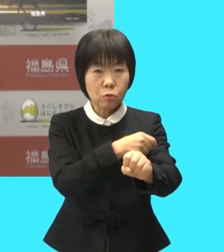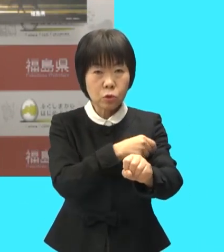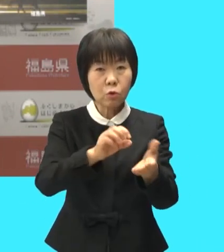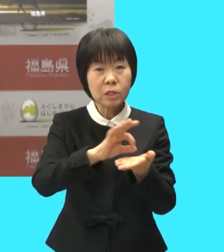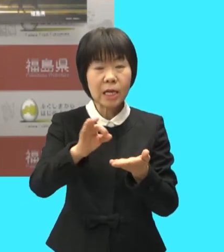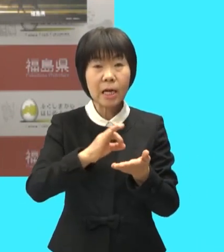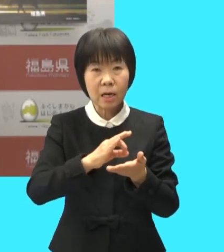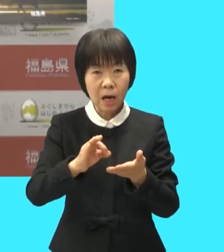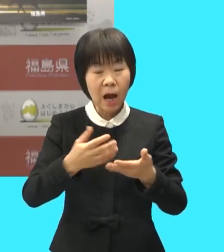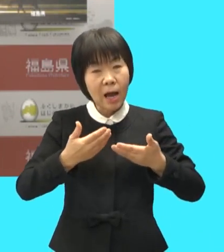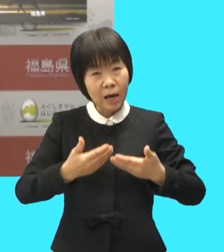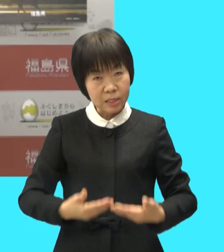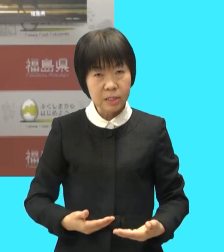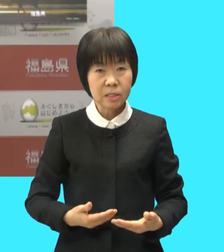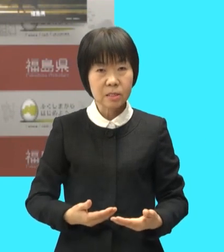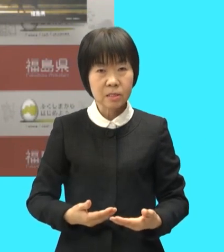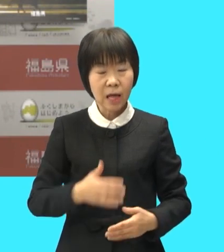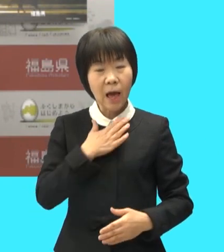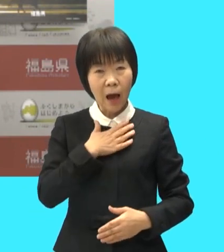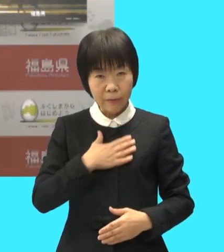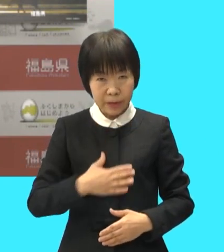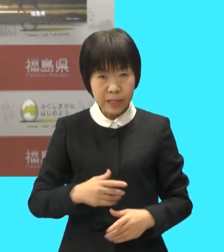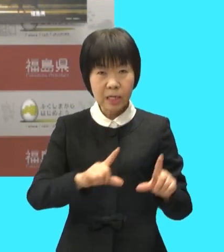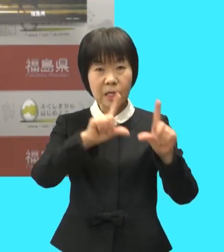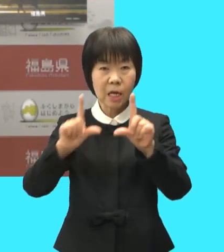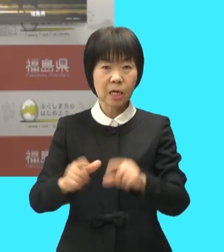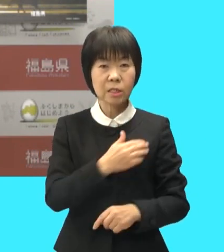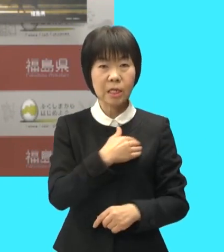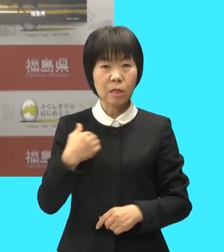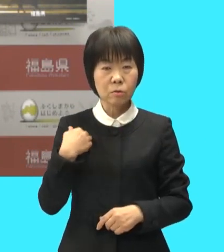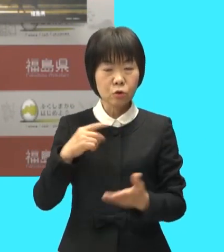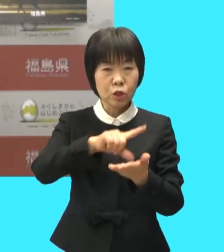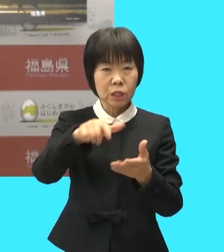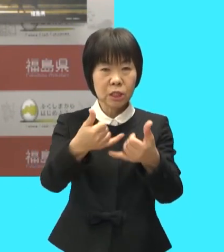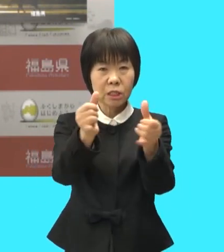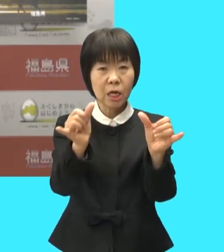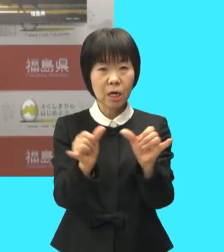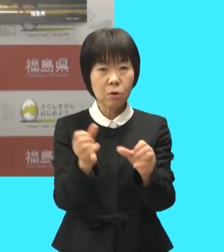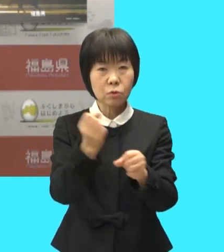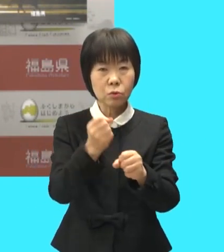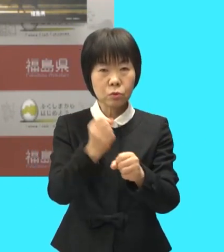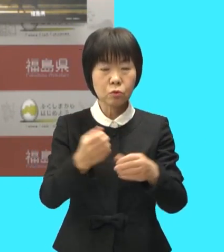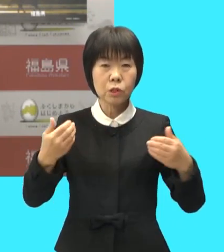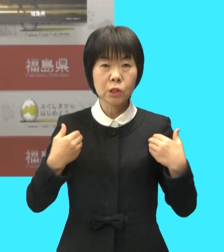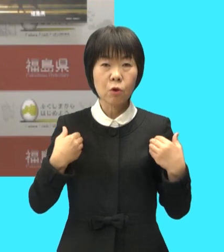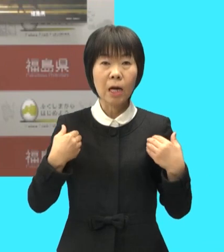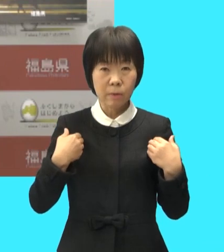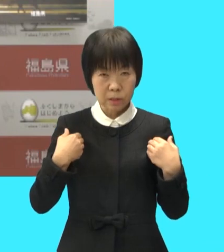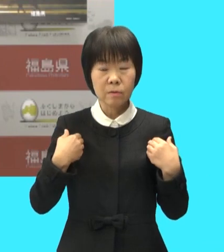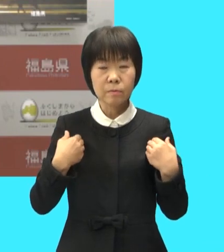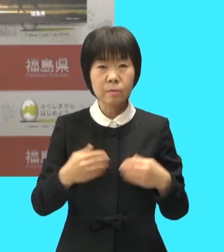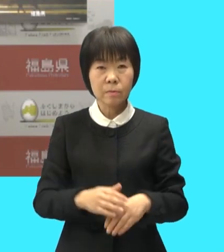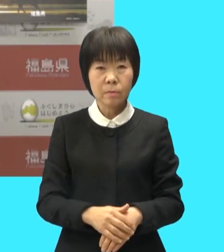生かしながら安心して安定的な生活ができる地域社会を作っていかなければなり